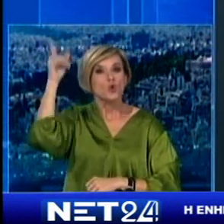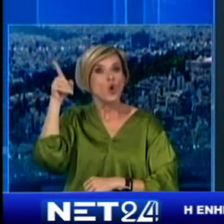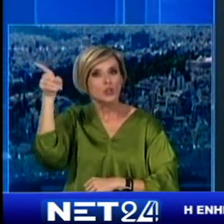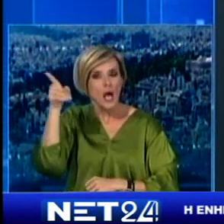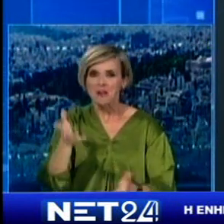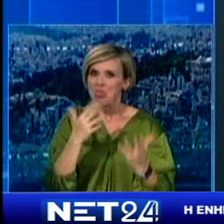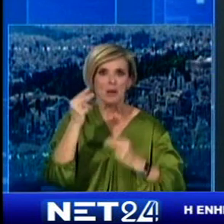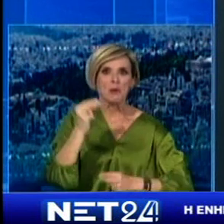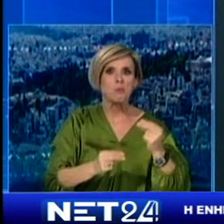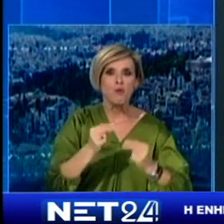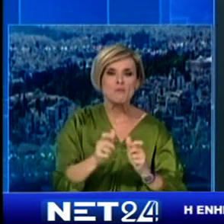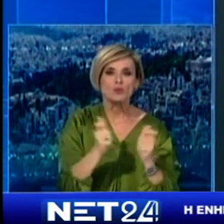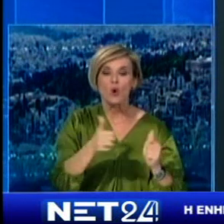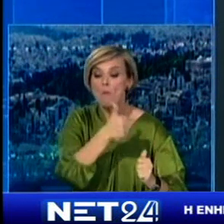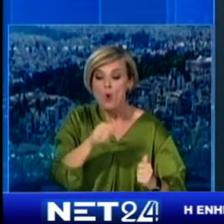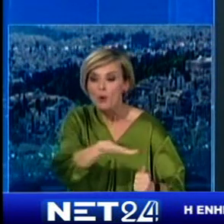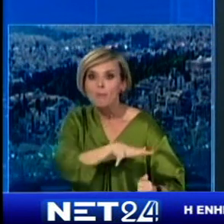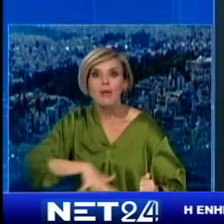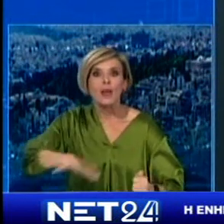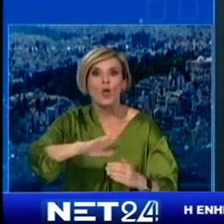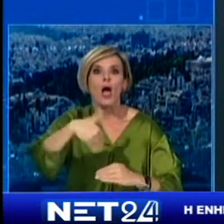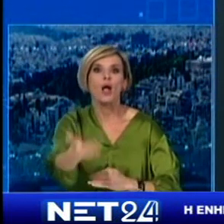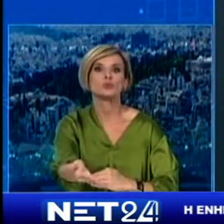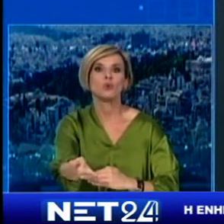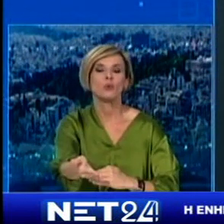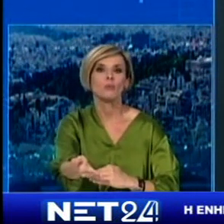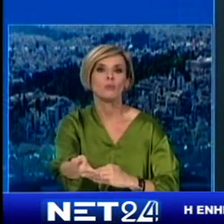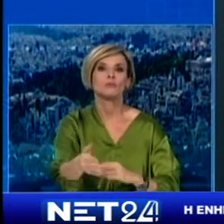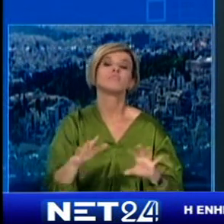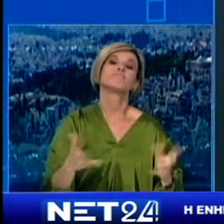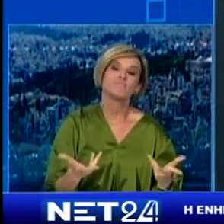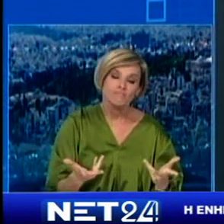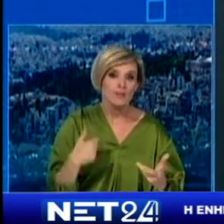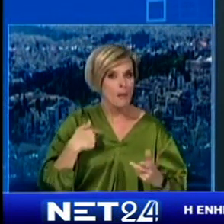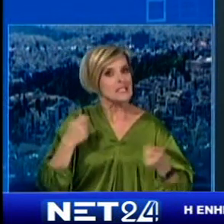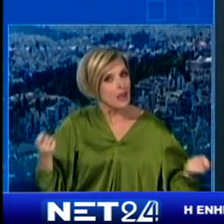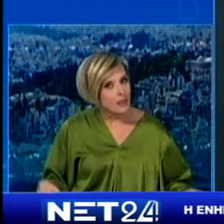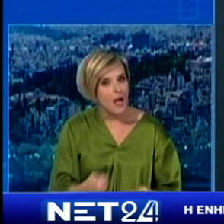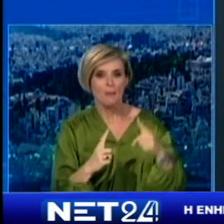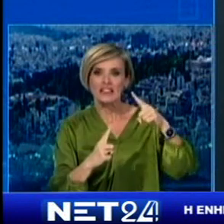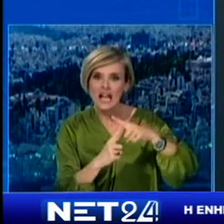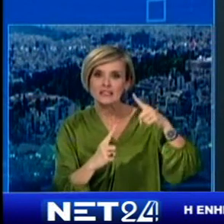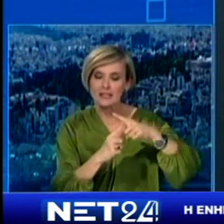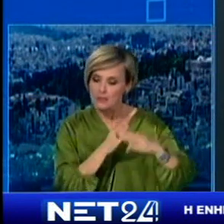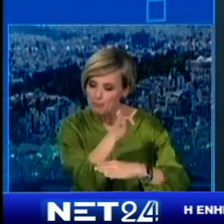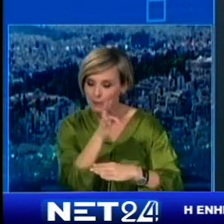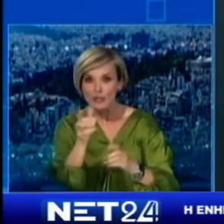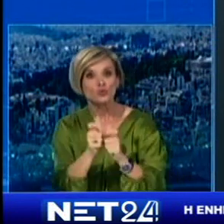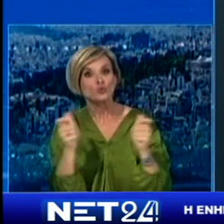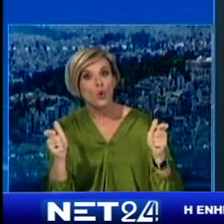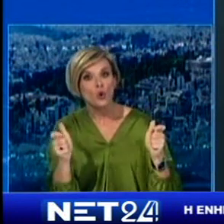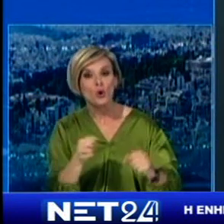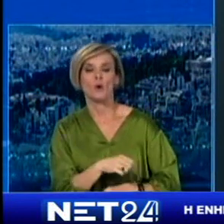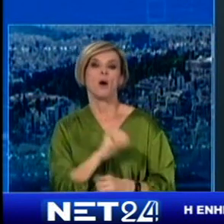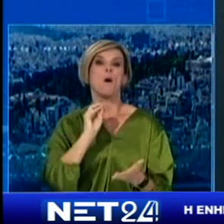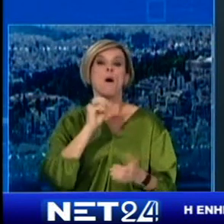που ήταν στο κόκκινο, απεδείχθη ότι το ποσοστό θετικότητας στα τεστ ήταν κάτω της μονάδας, μόλις 0,6%. Μόνο 4 τεστ